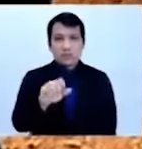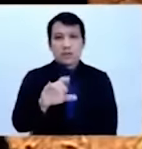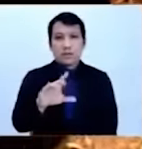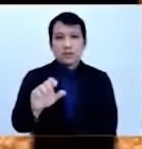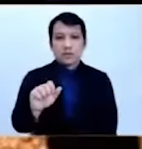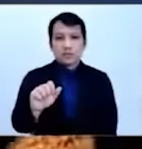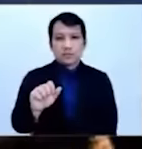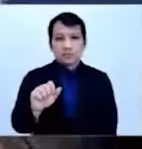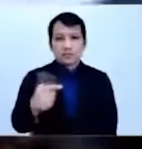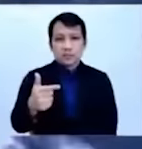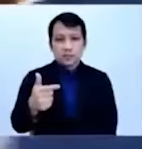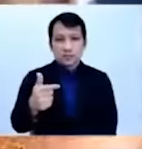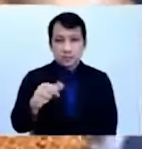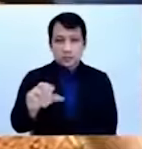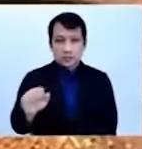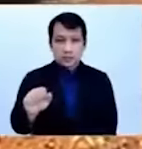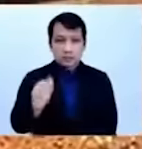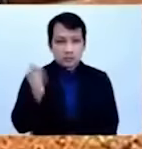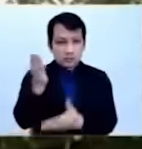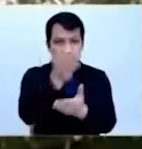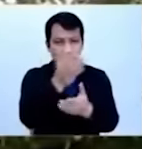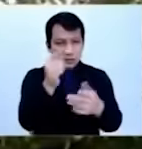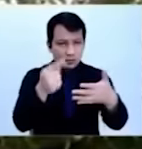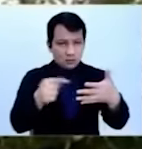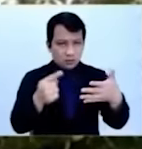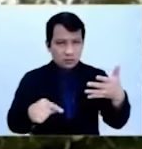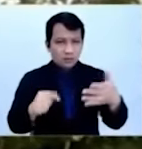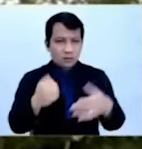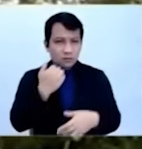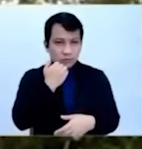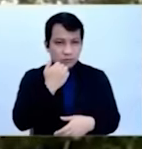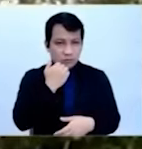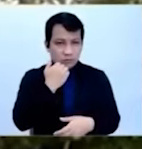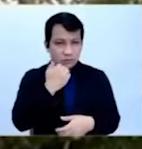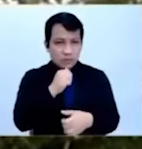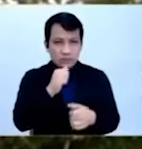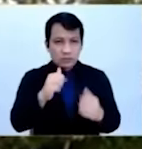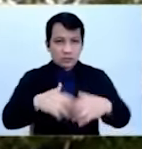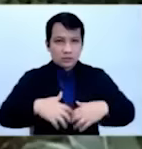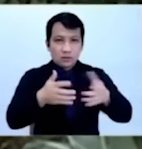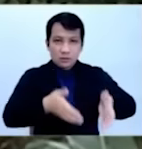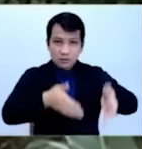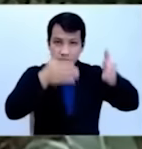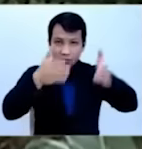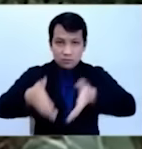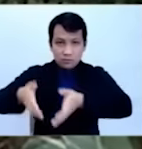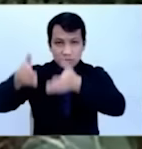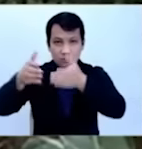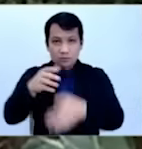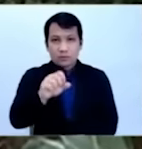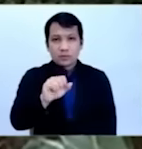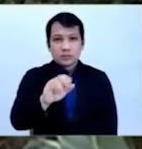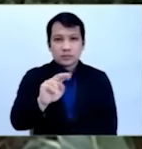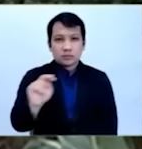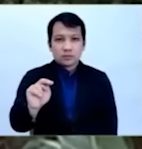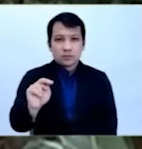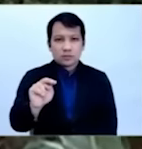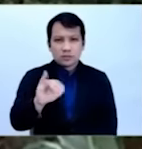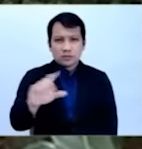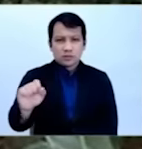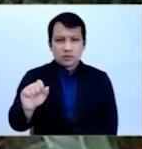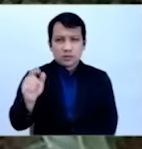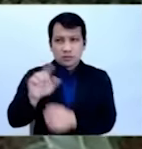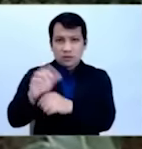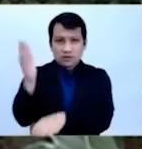mga opisyal, agad din ang napansin ang ilang paglabag, gaya ng mga itinayong struktura sa Sityo Kapihan na isang timberland area o forest